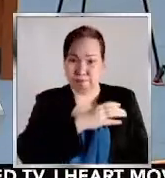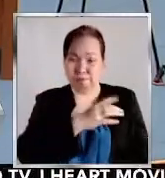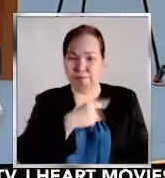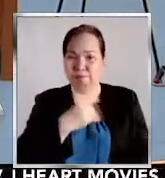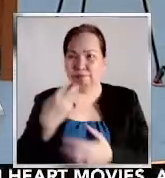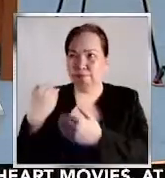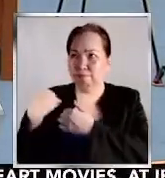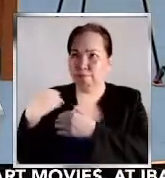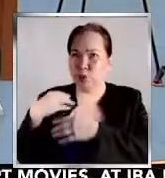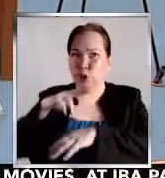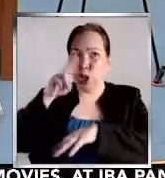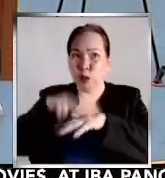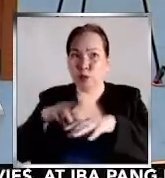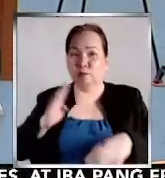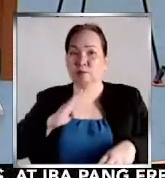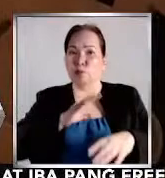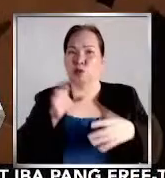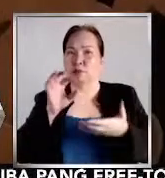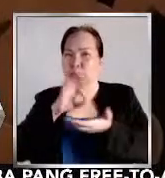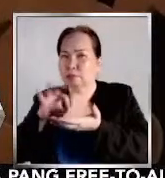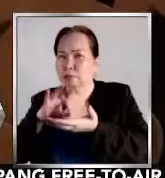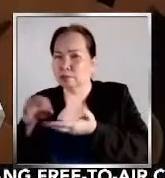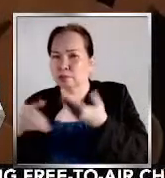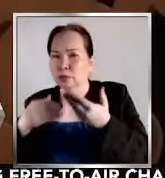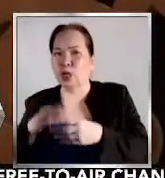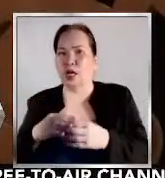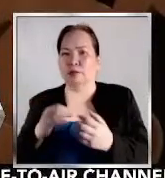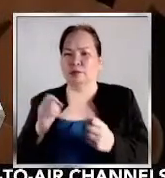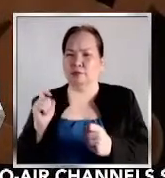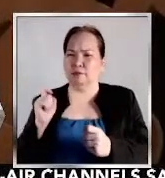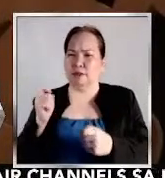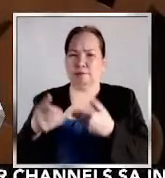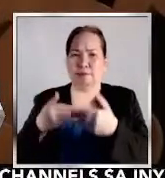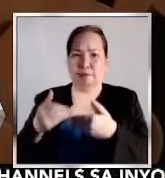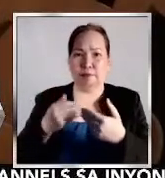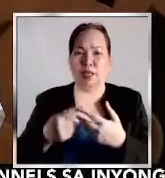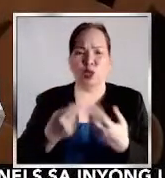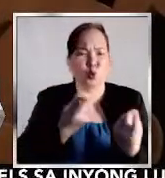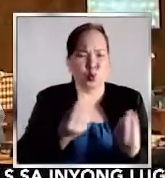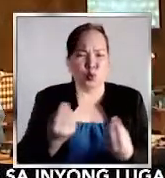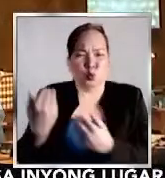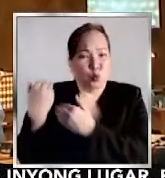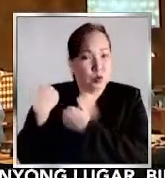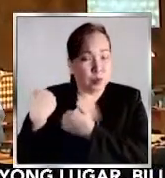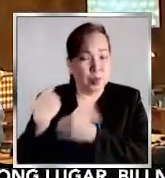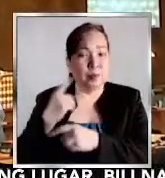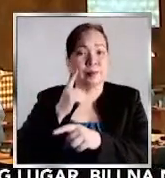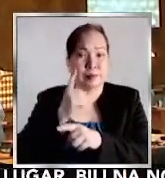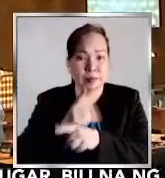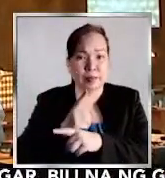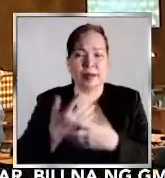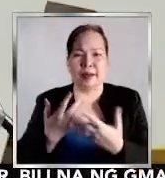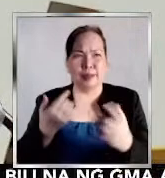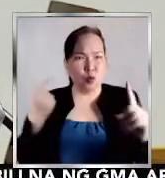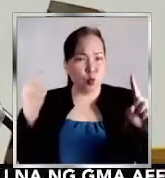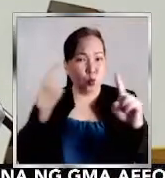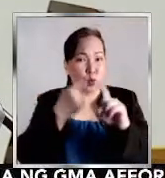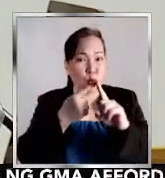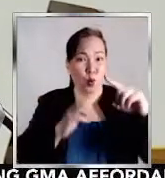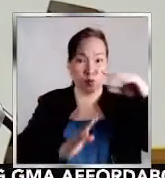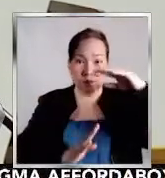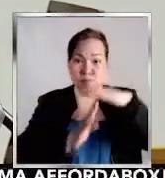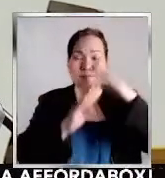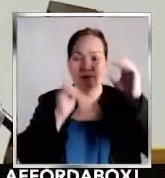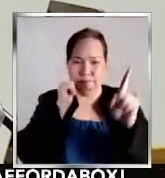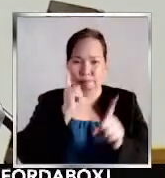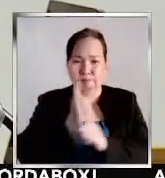nilang accuracy at bilis sa pagganap ng kanilang constitutional duty para maabot ang ibinigay nilang timeline. Iginit din ni Velasco na tuloy